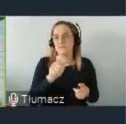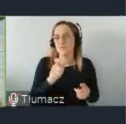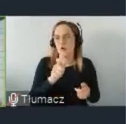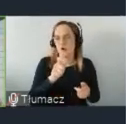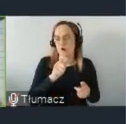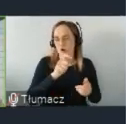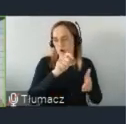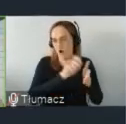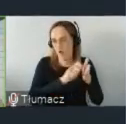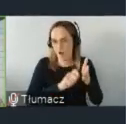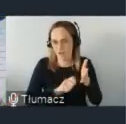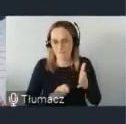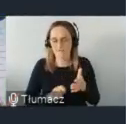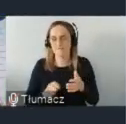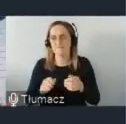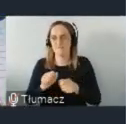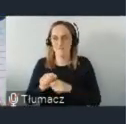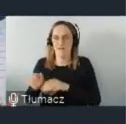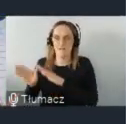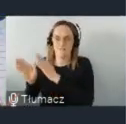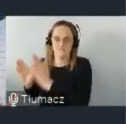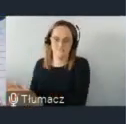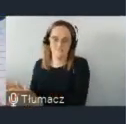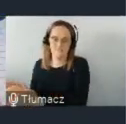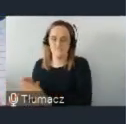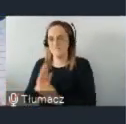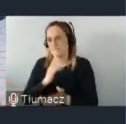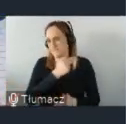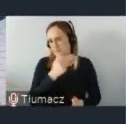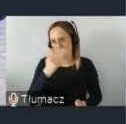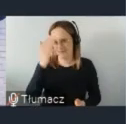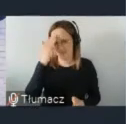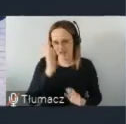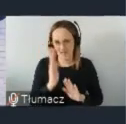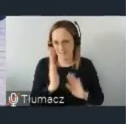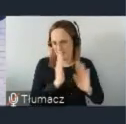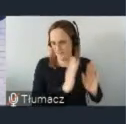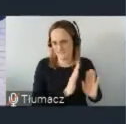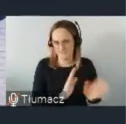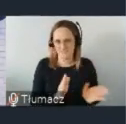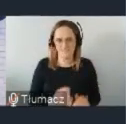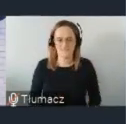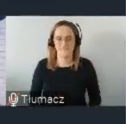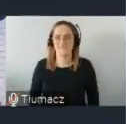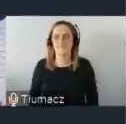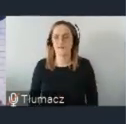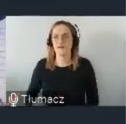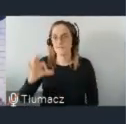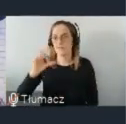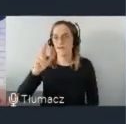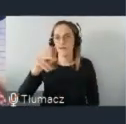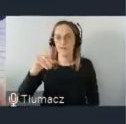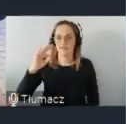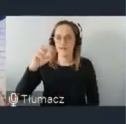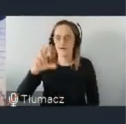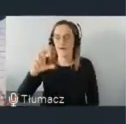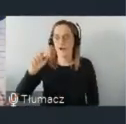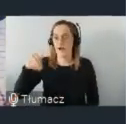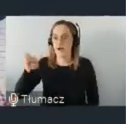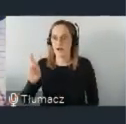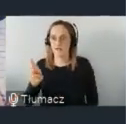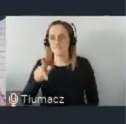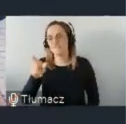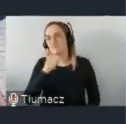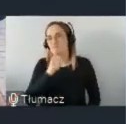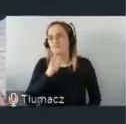kredek i zapełniacie sobie kącik w bibliotece. Tyle o Quiverze, znany temat. Natomiast jest coś takiego jak Sketch AR. Sketch AR,